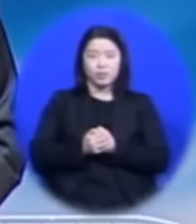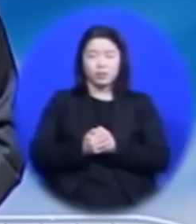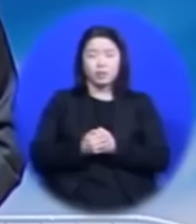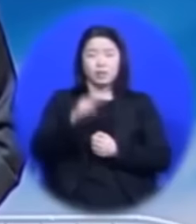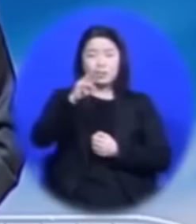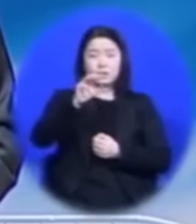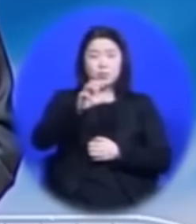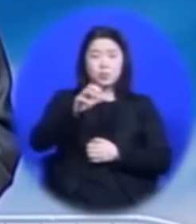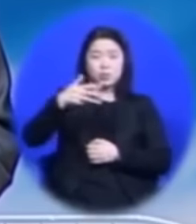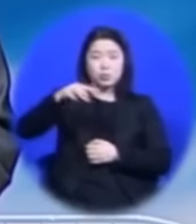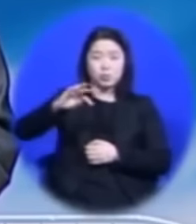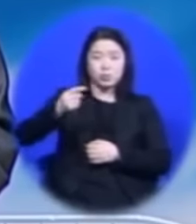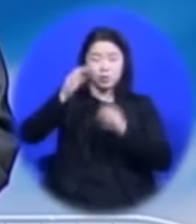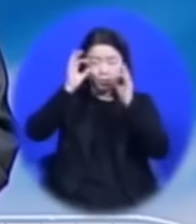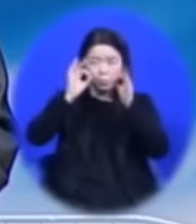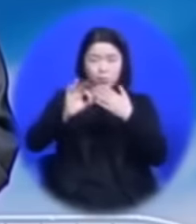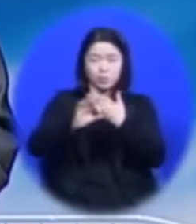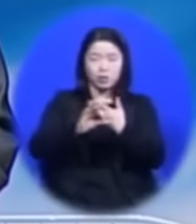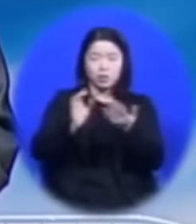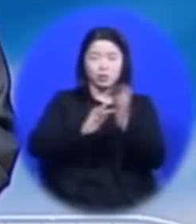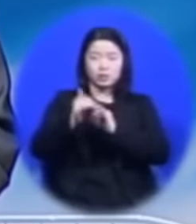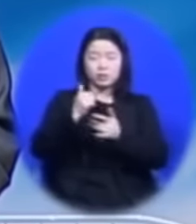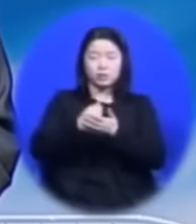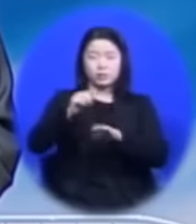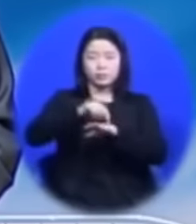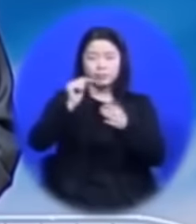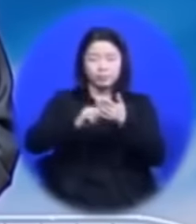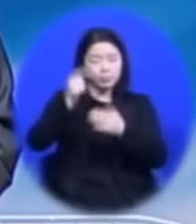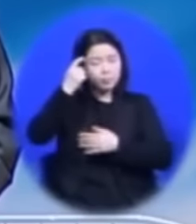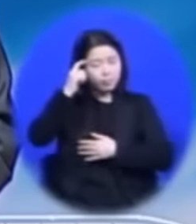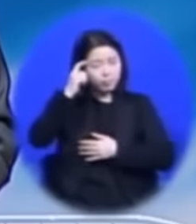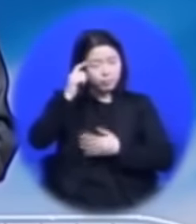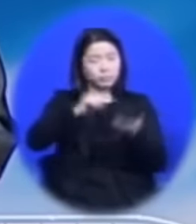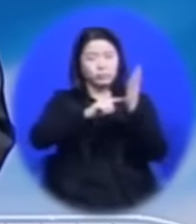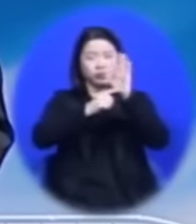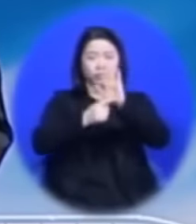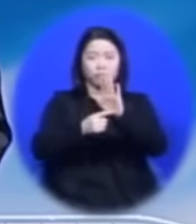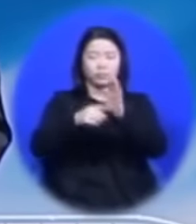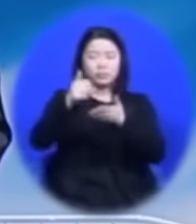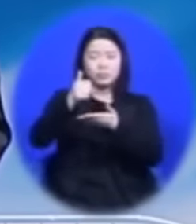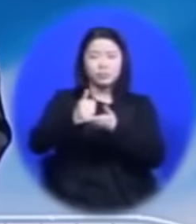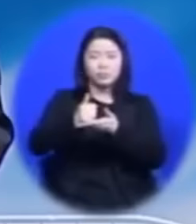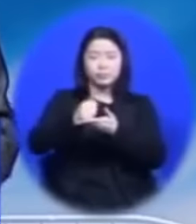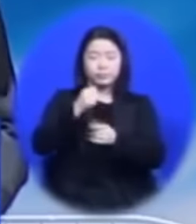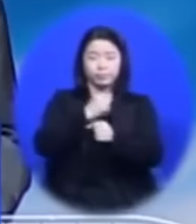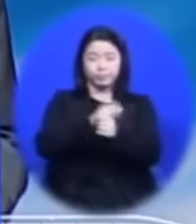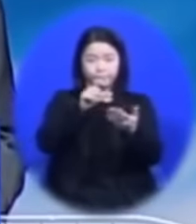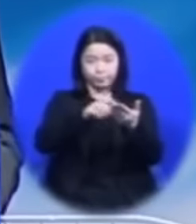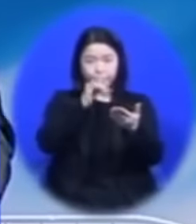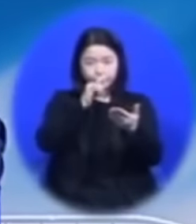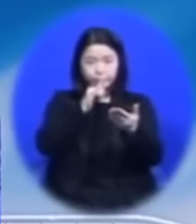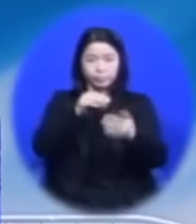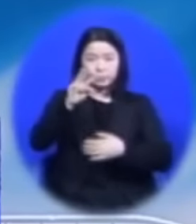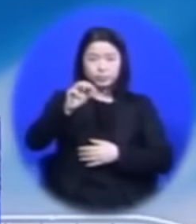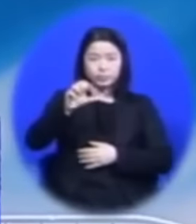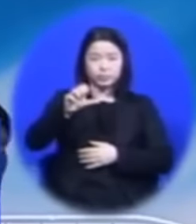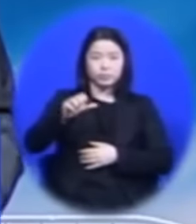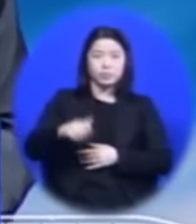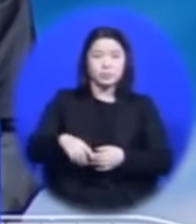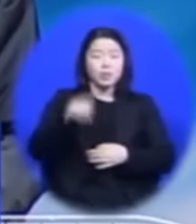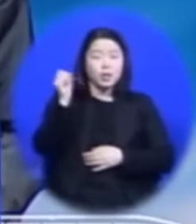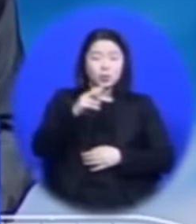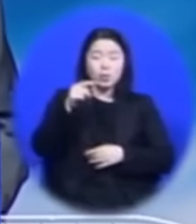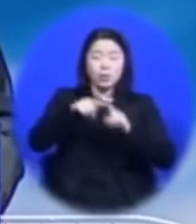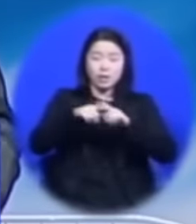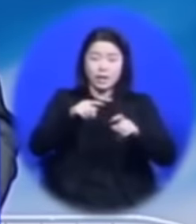35절에 보면 예수님은 마음과 생각을 드러내시는 분이라고 하셨어요. 35절에 또 칼이 내